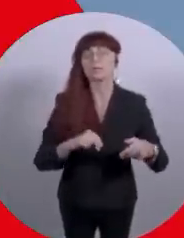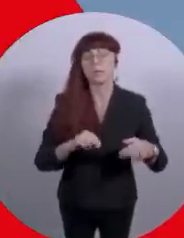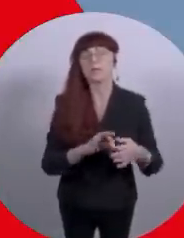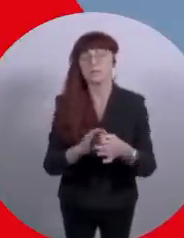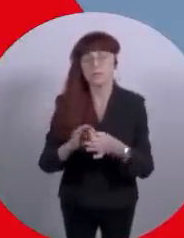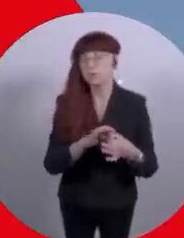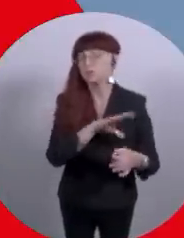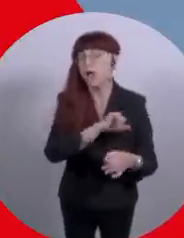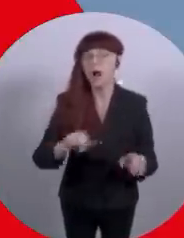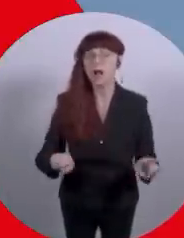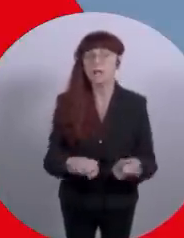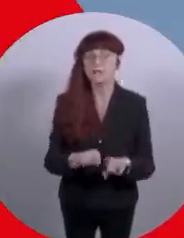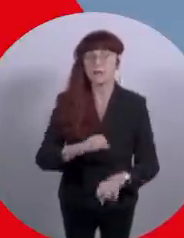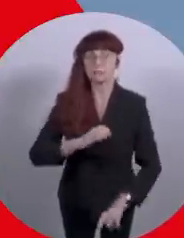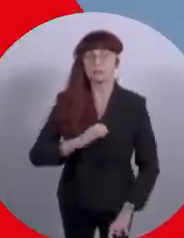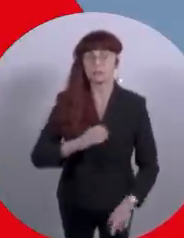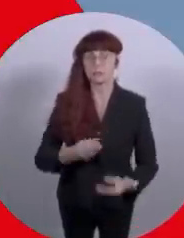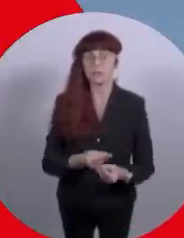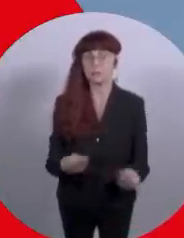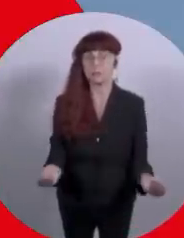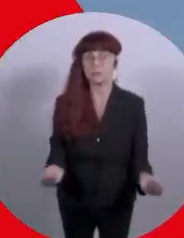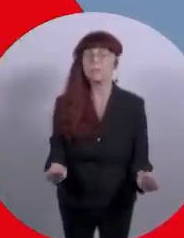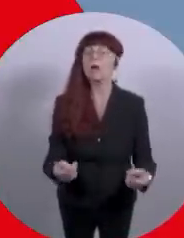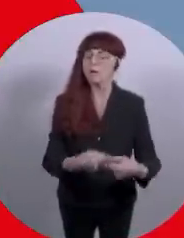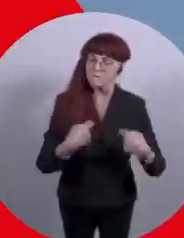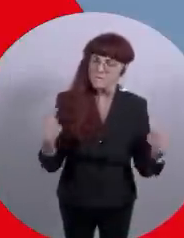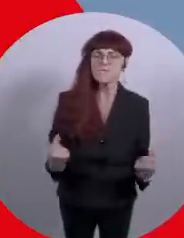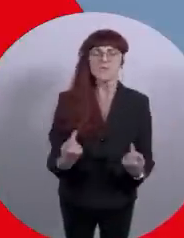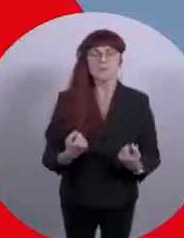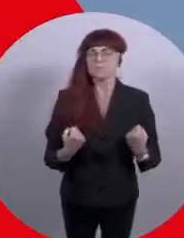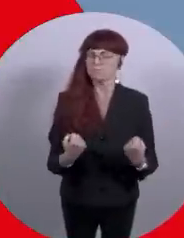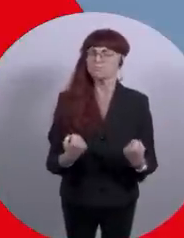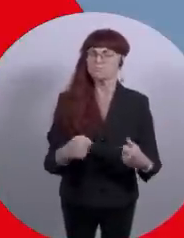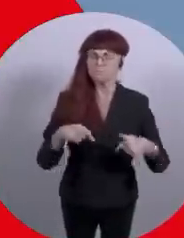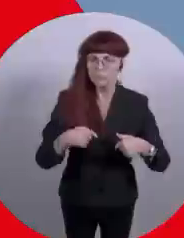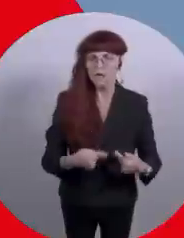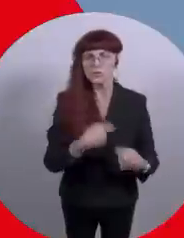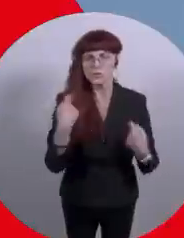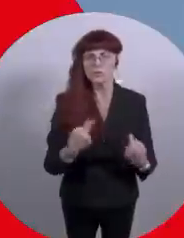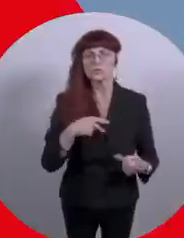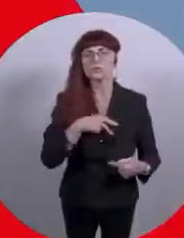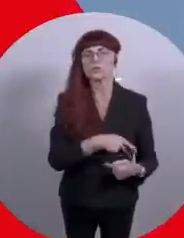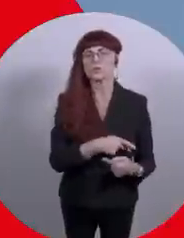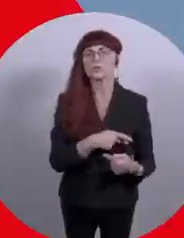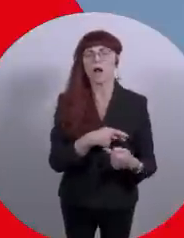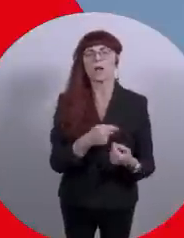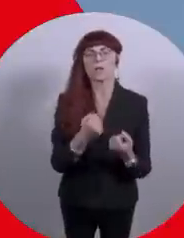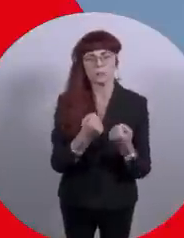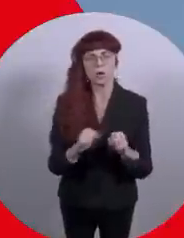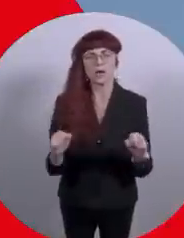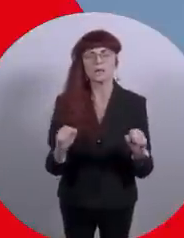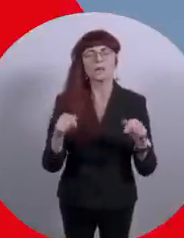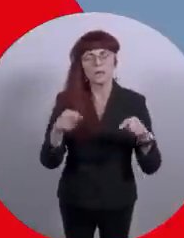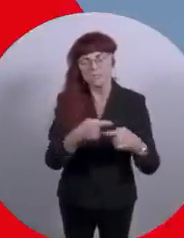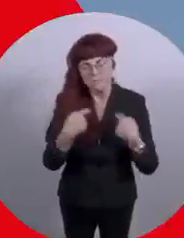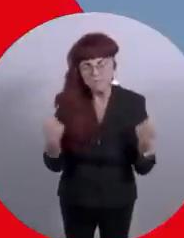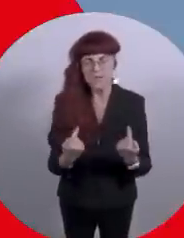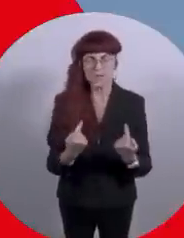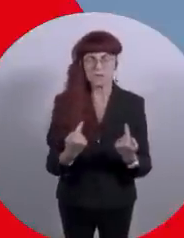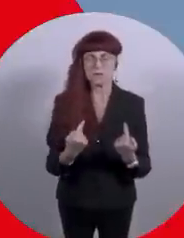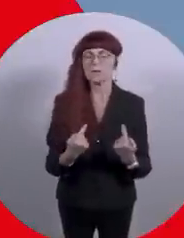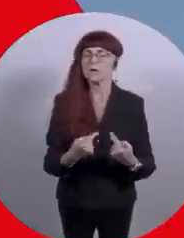dafür stehen wir dafür steht die Sozialdemokratie und dafür braucht es uns